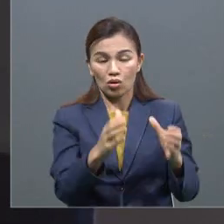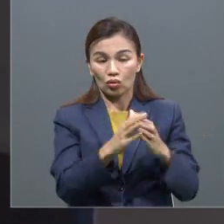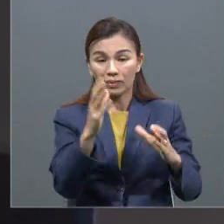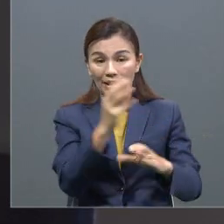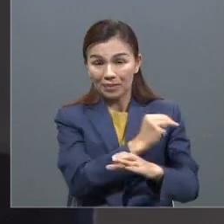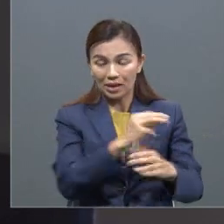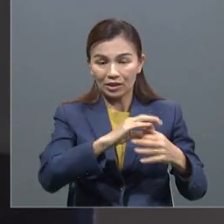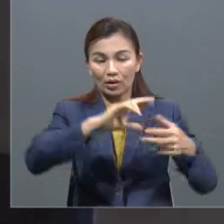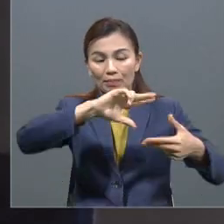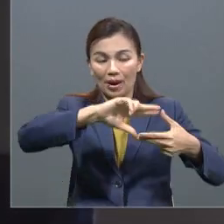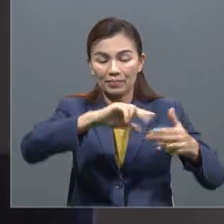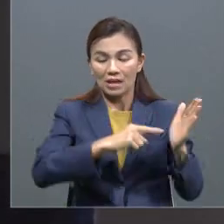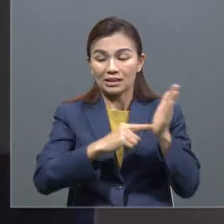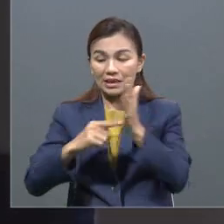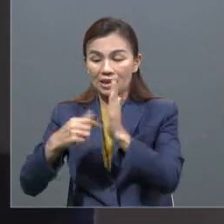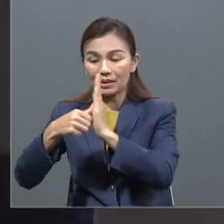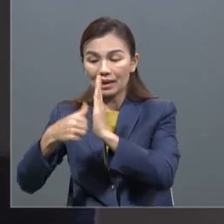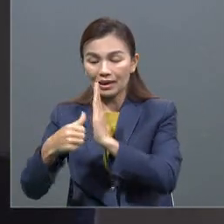ายังไม่ได้เสนอปรับอะไรค่ะ